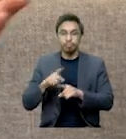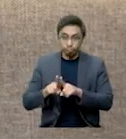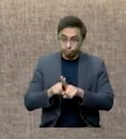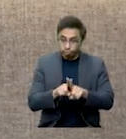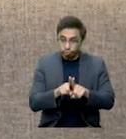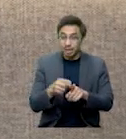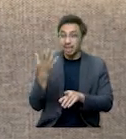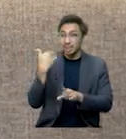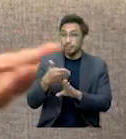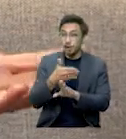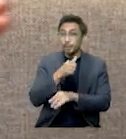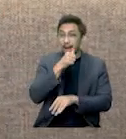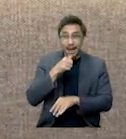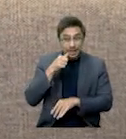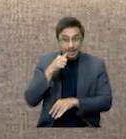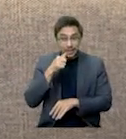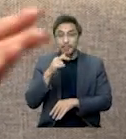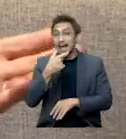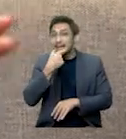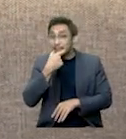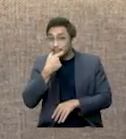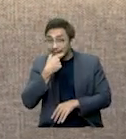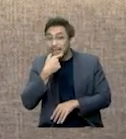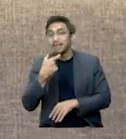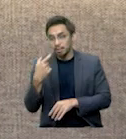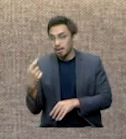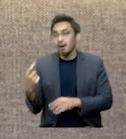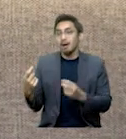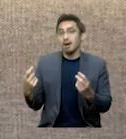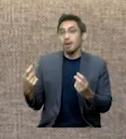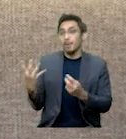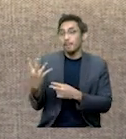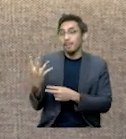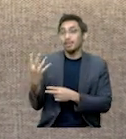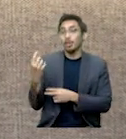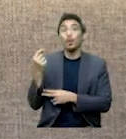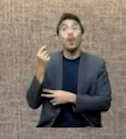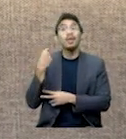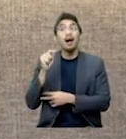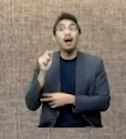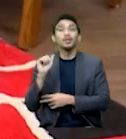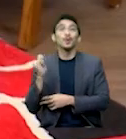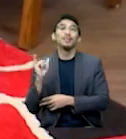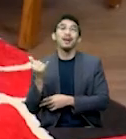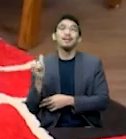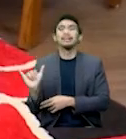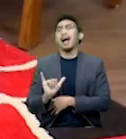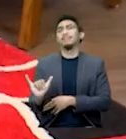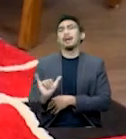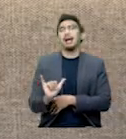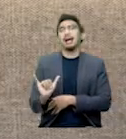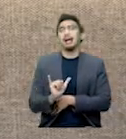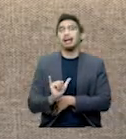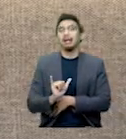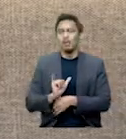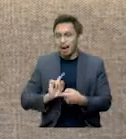Anis sama caimin empat-empatnya kuliah di Jogja keagama semuanya ketuanya saya kan itu ketua alumninya semua temangokeak